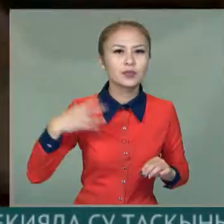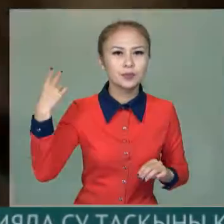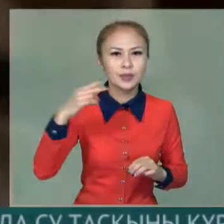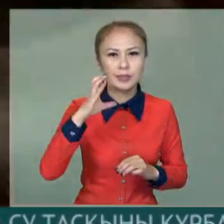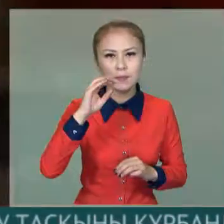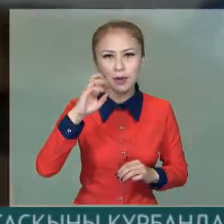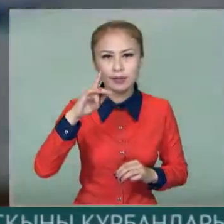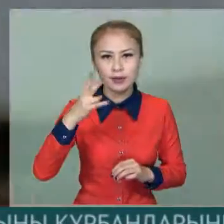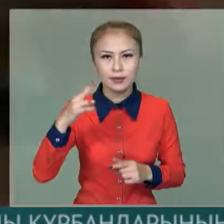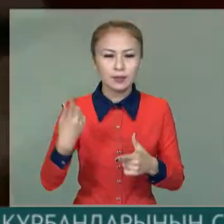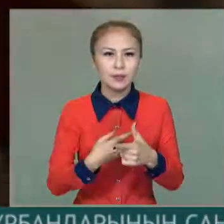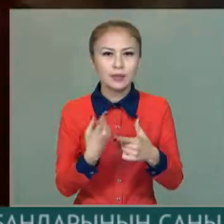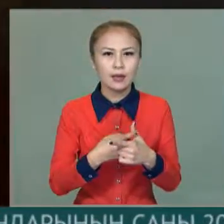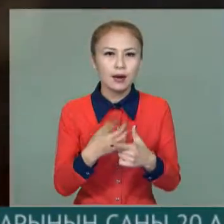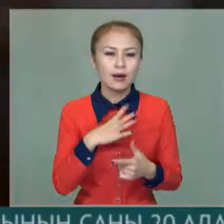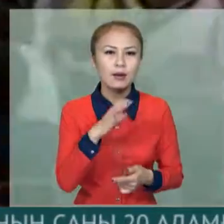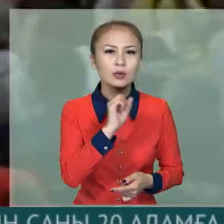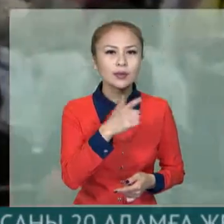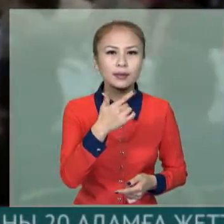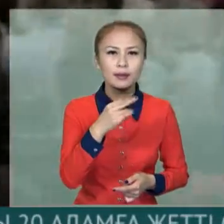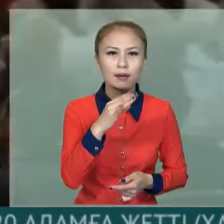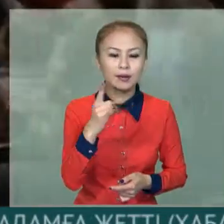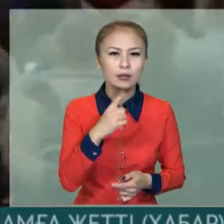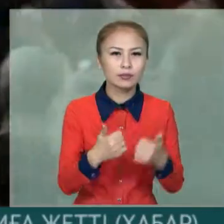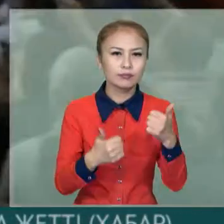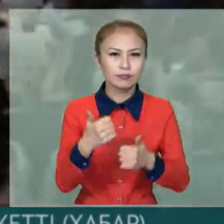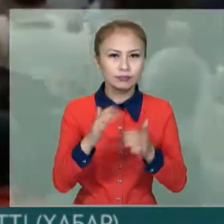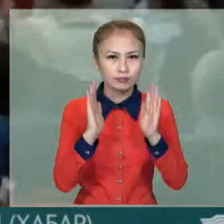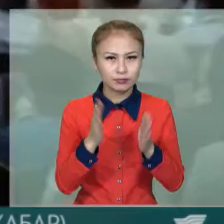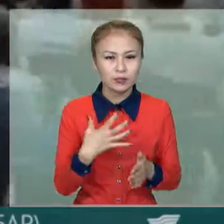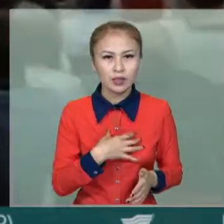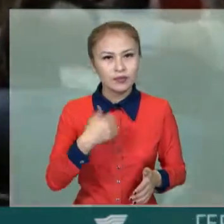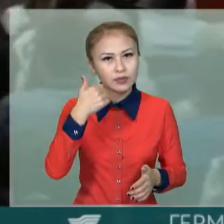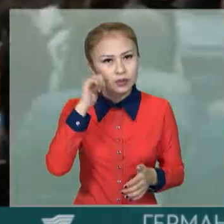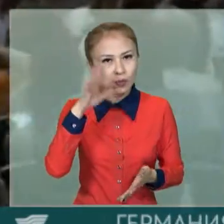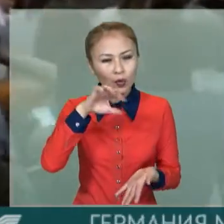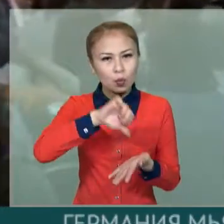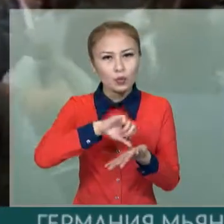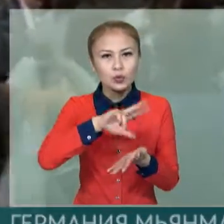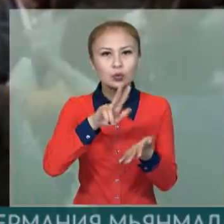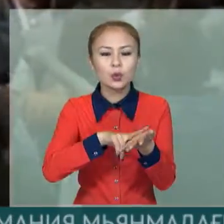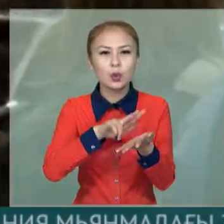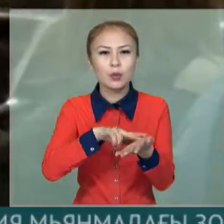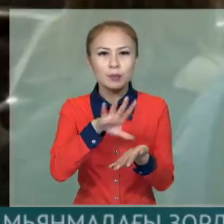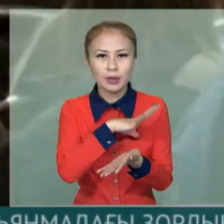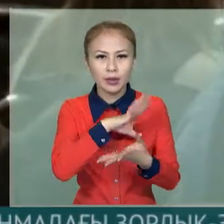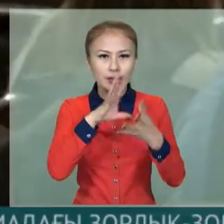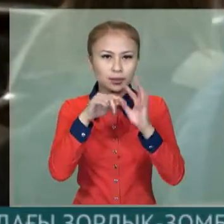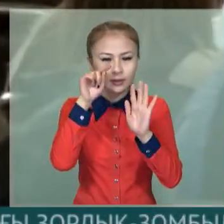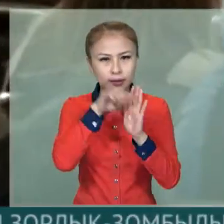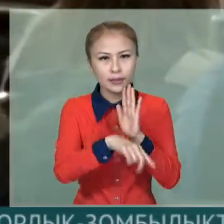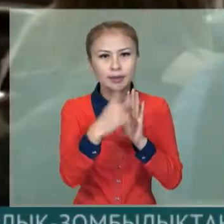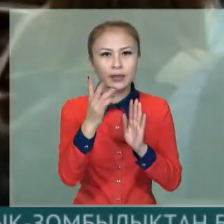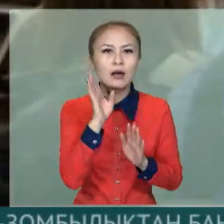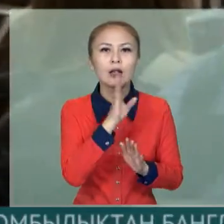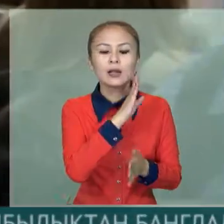Себастьян Пиньера мен сенатор Александр Агильер таласқа түспек. Негізі кешегі додаға 8 үміткер қатысқан болатын. Арасында 2 әйел